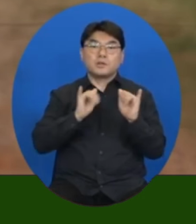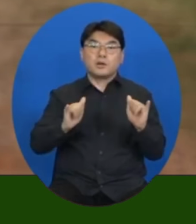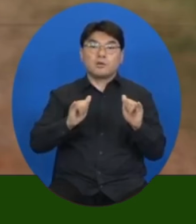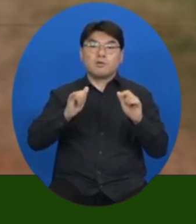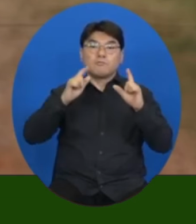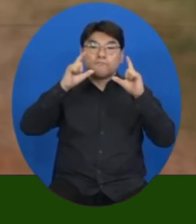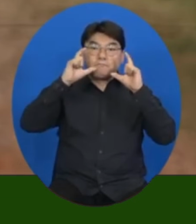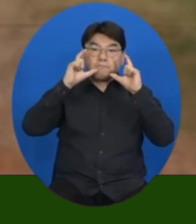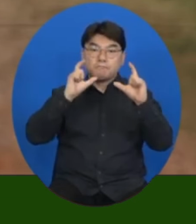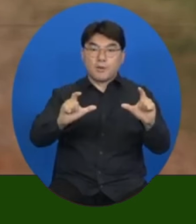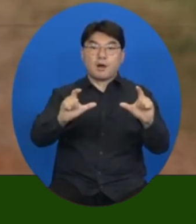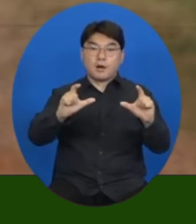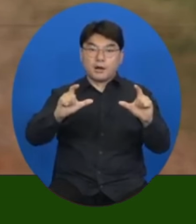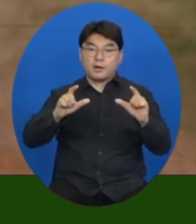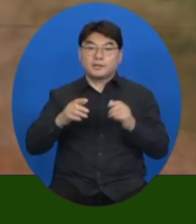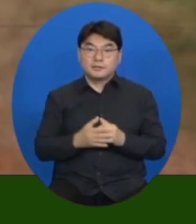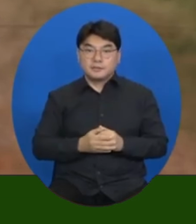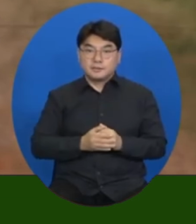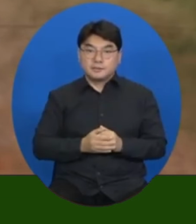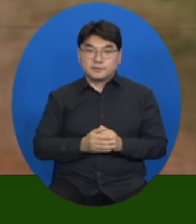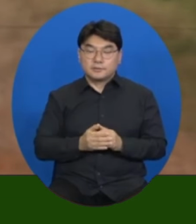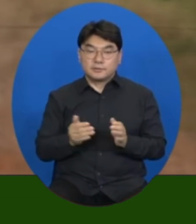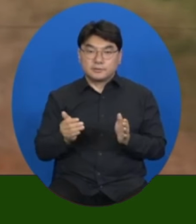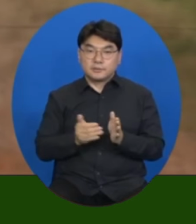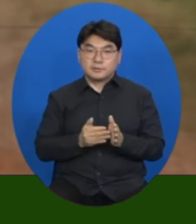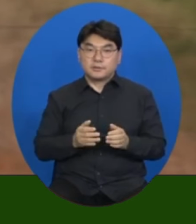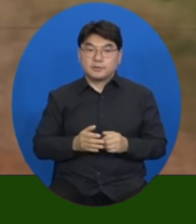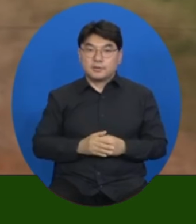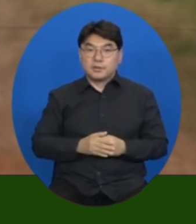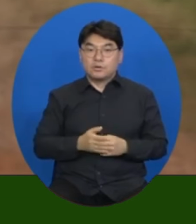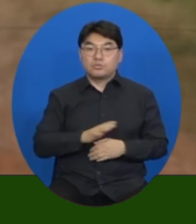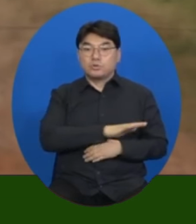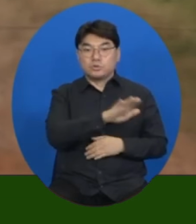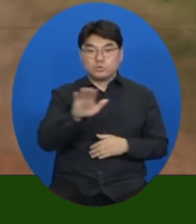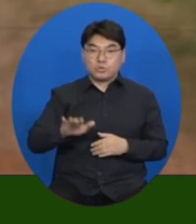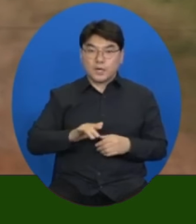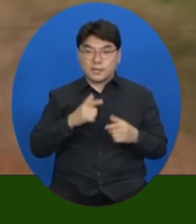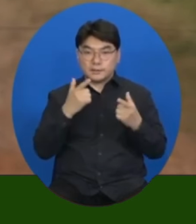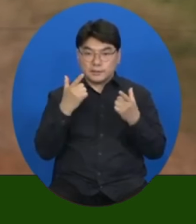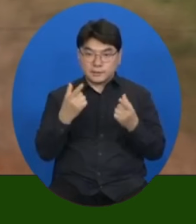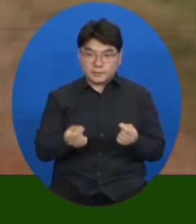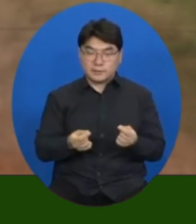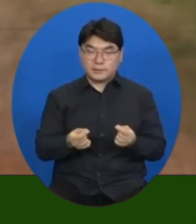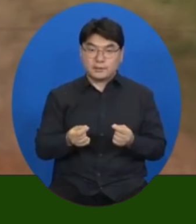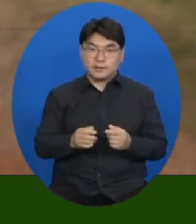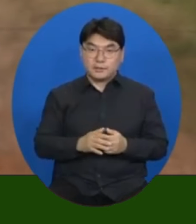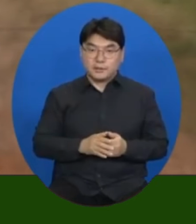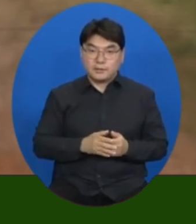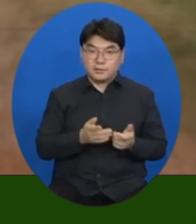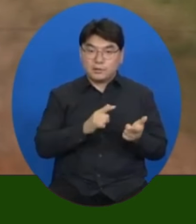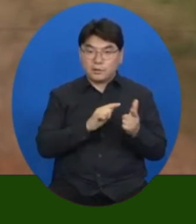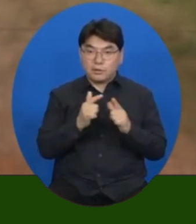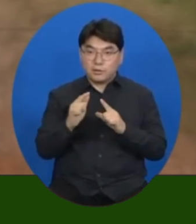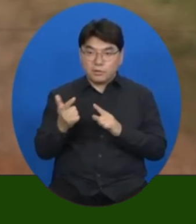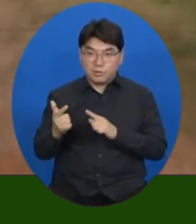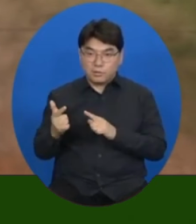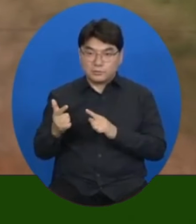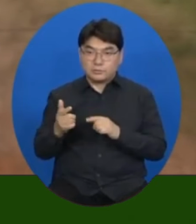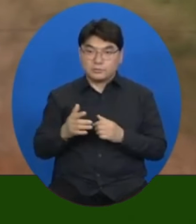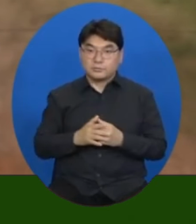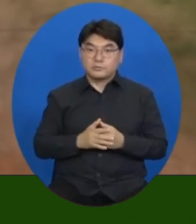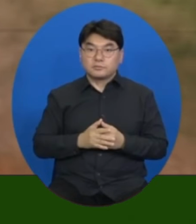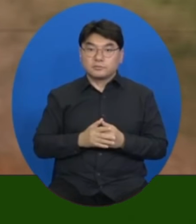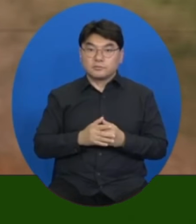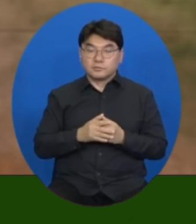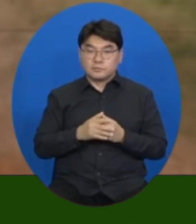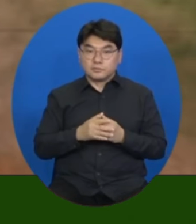선포했습니다 자 그렇다면 우리도 역시 다원화된 사회 속에서 살아가면서 복음을 증거할 때에 어떤